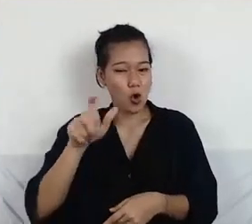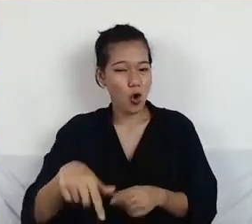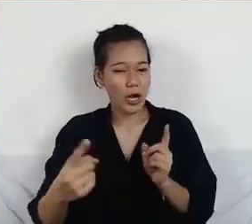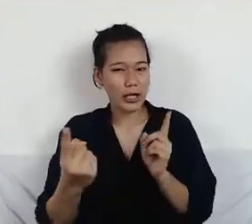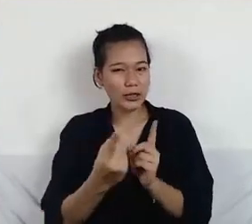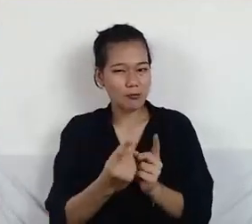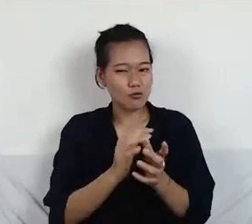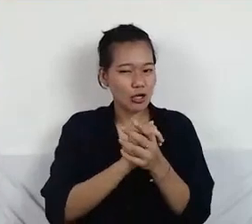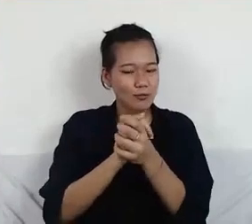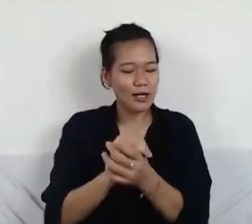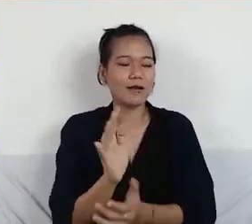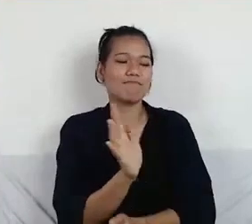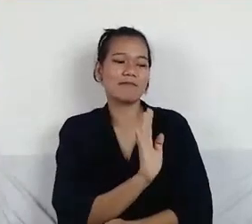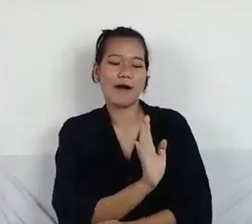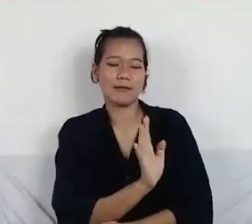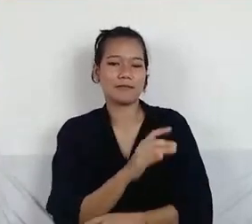perjalanan.